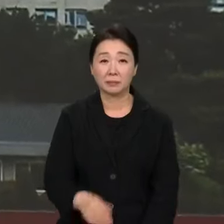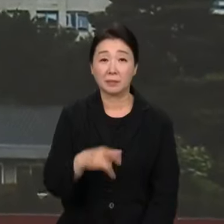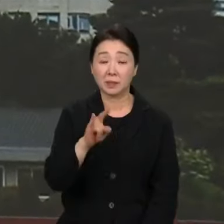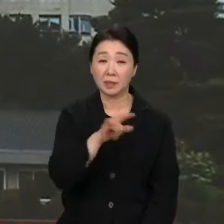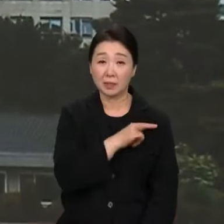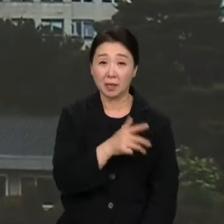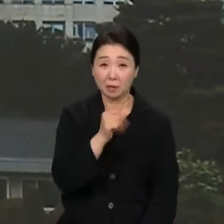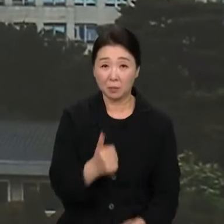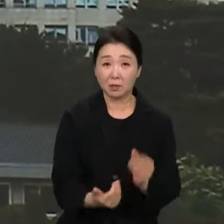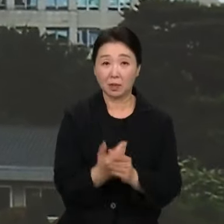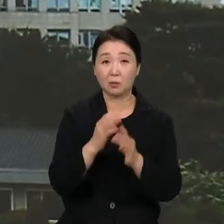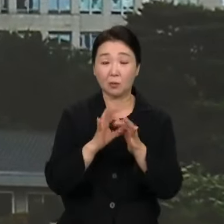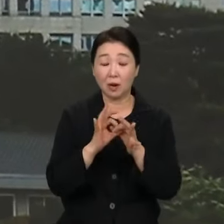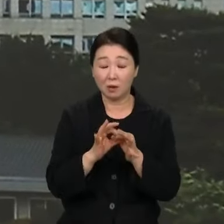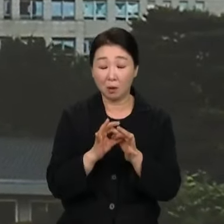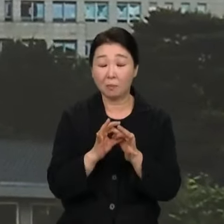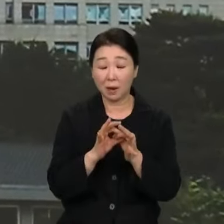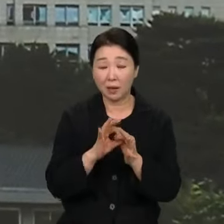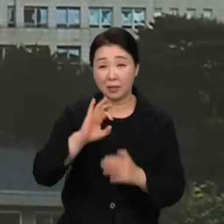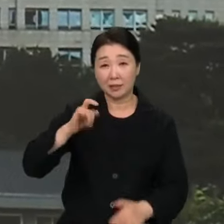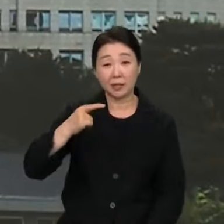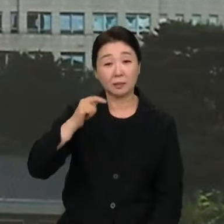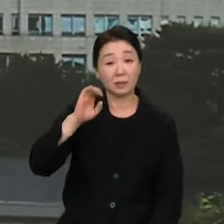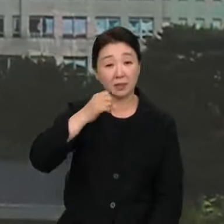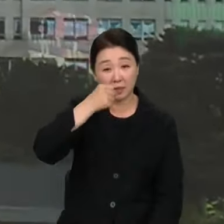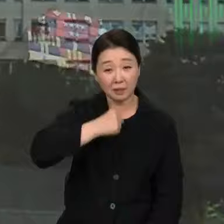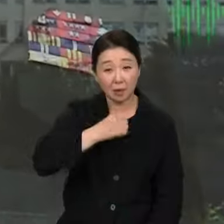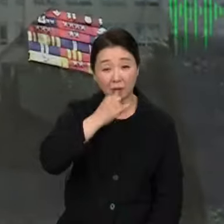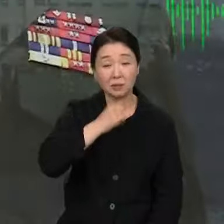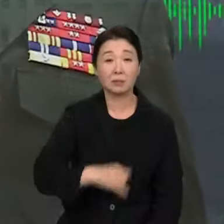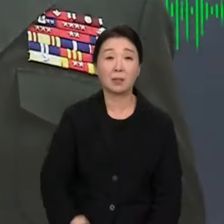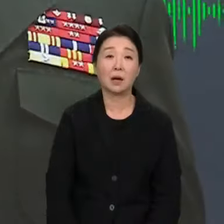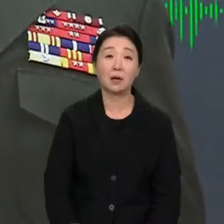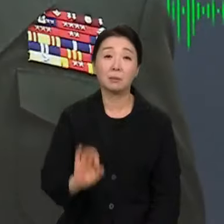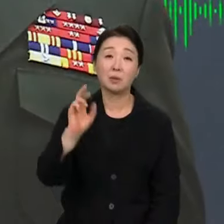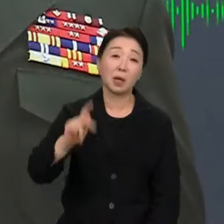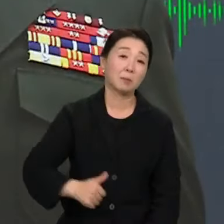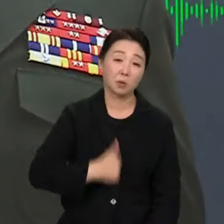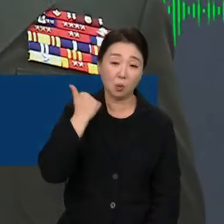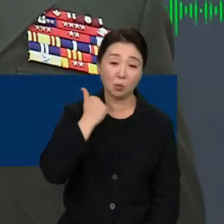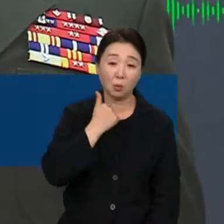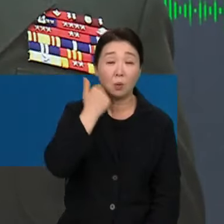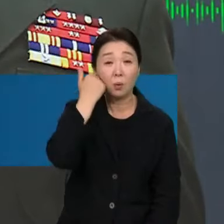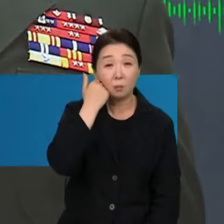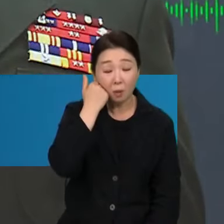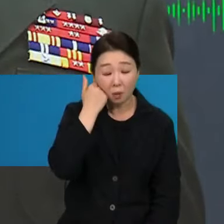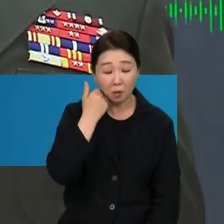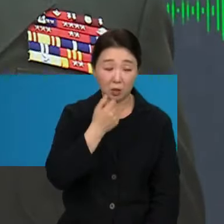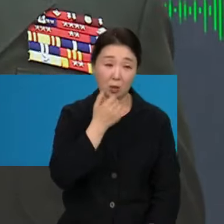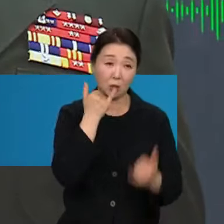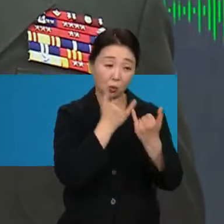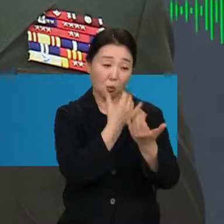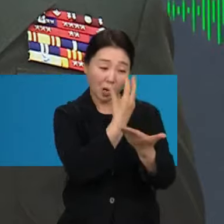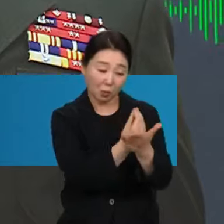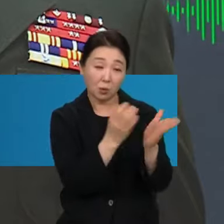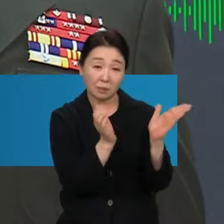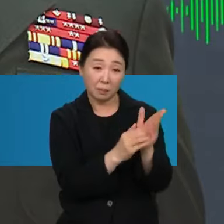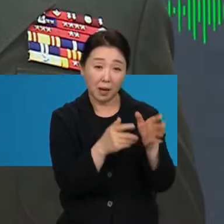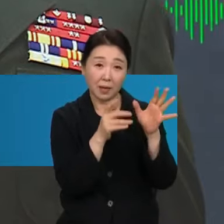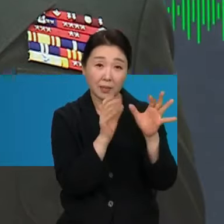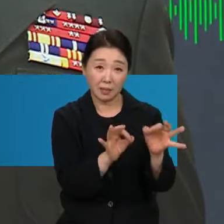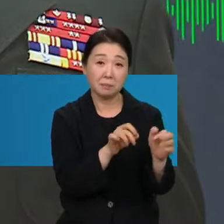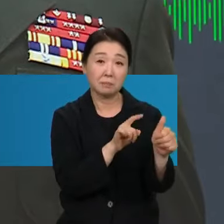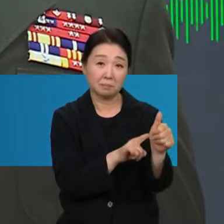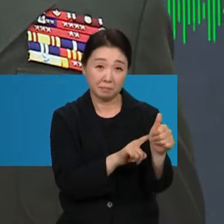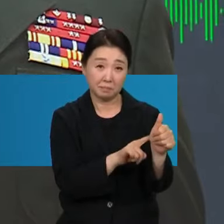최상병 사건 관련해 저희가 단독 취재한 내용으로 이어갑니다. VIP 경로를 언급하는 통화 녹취가 발견된 김계환 해병대